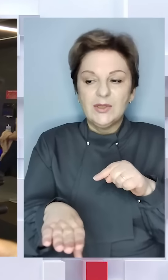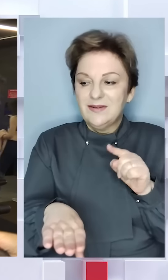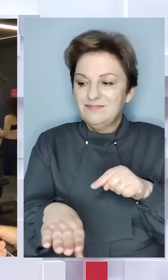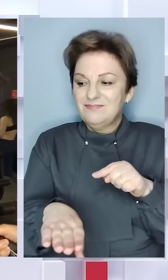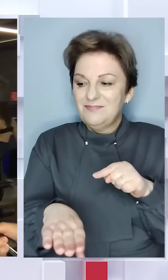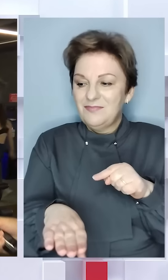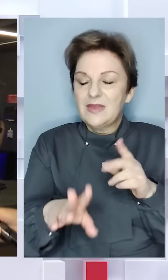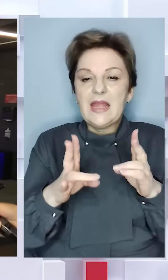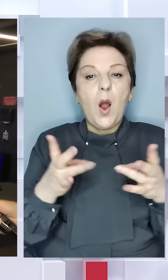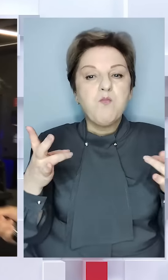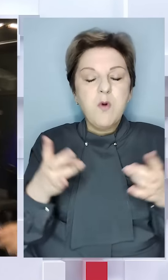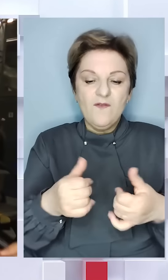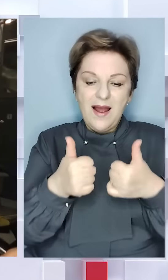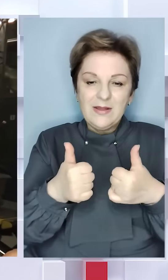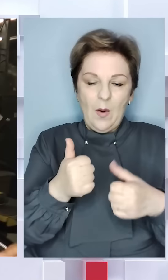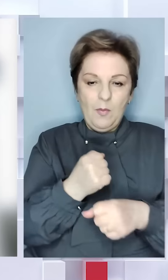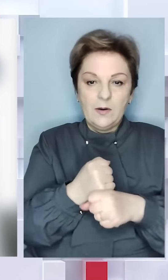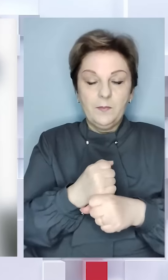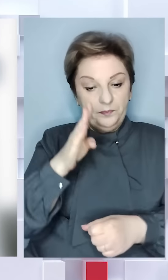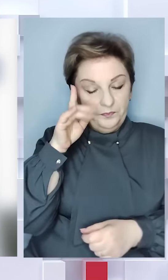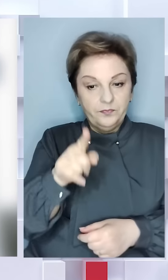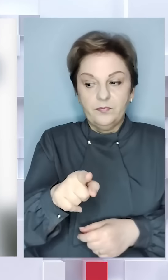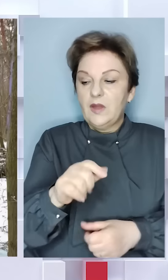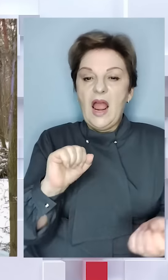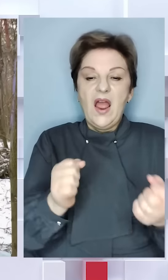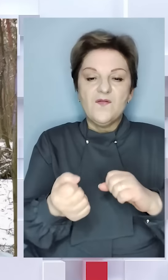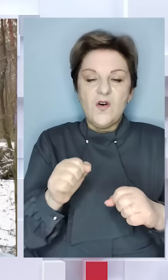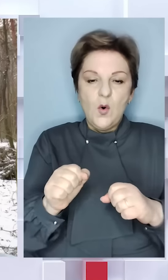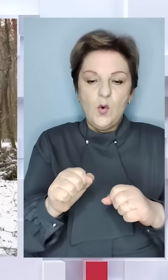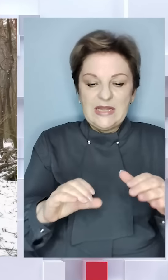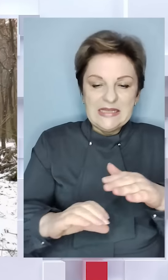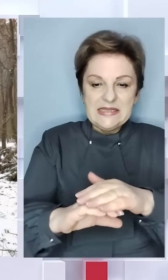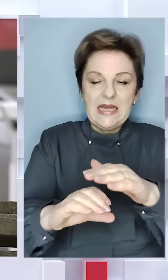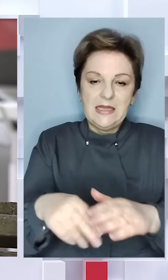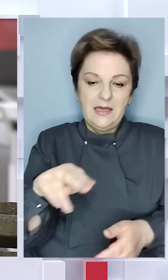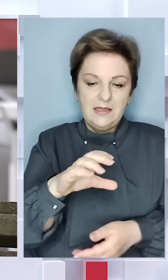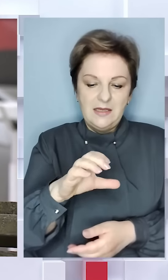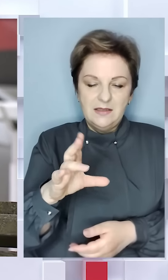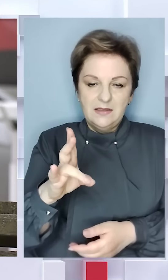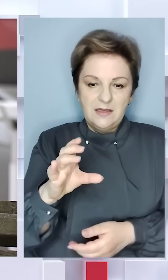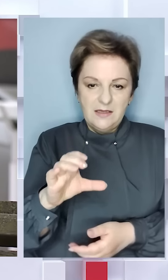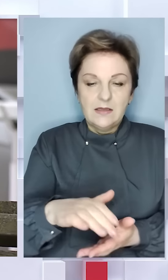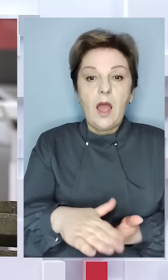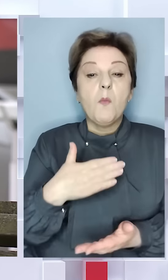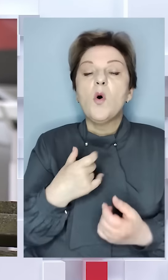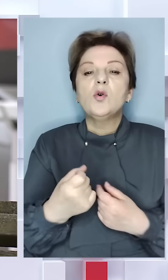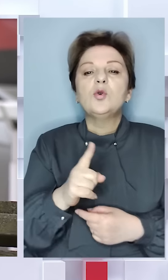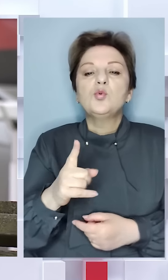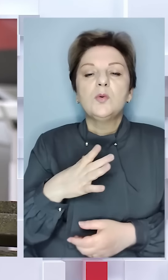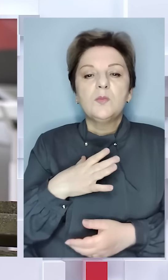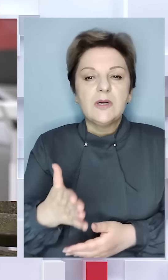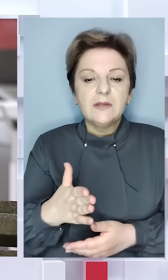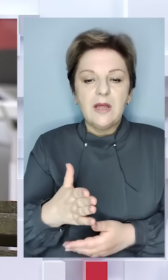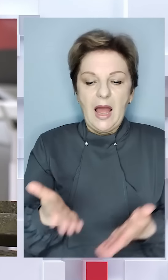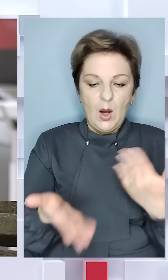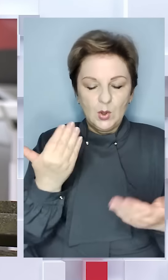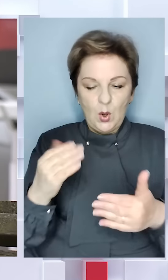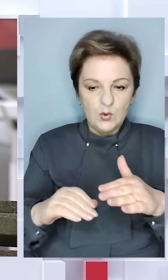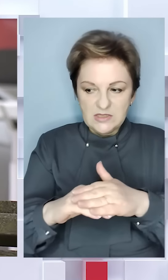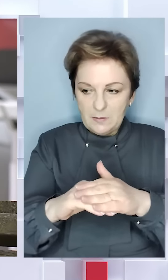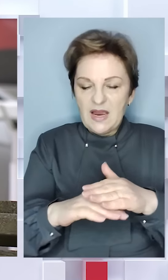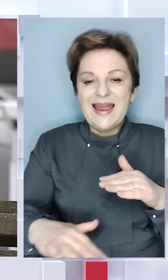саме які потрібно добре працювати. Михайло – водій-сапер в ДСНС. Моя задача була і